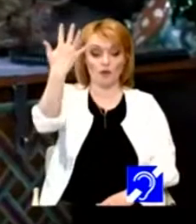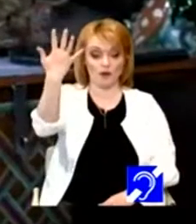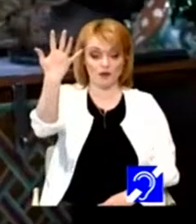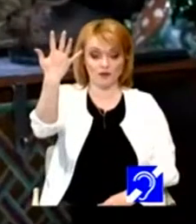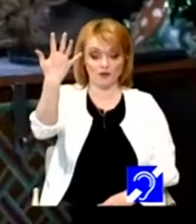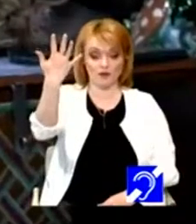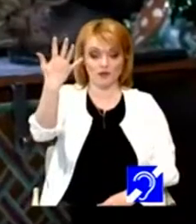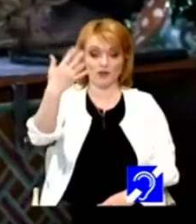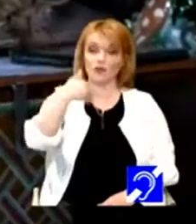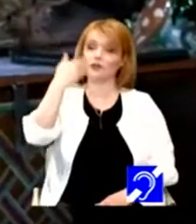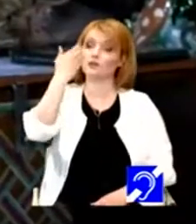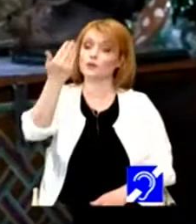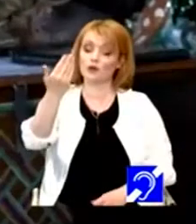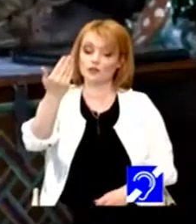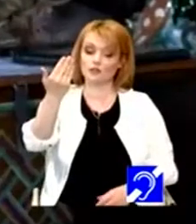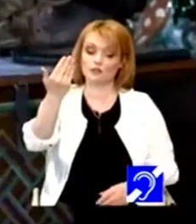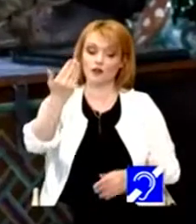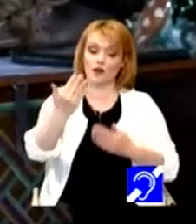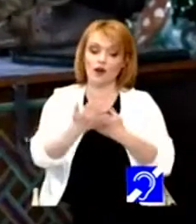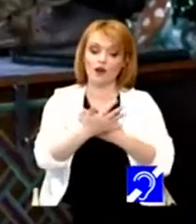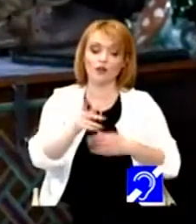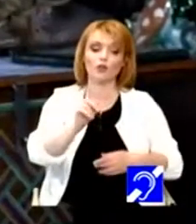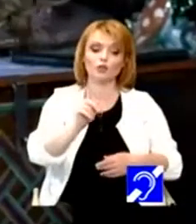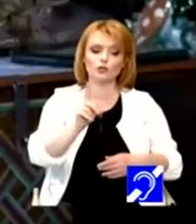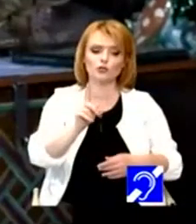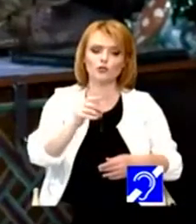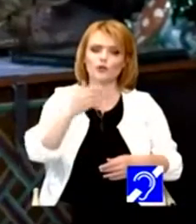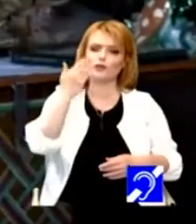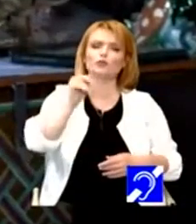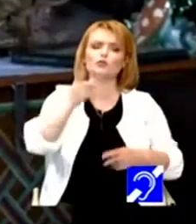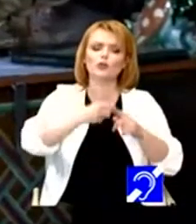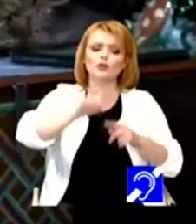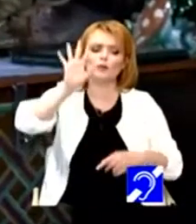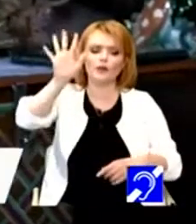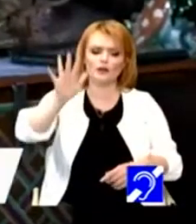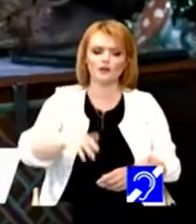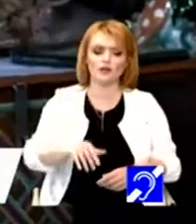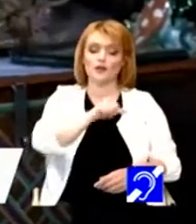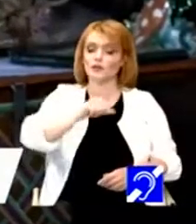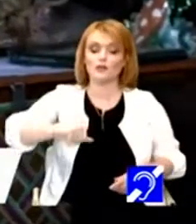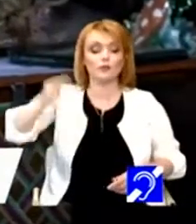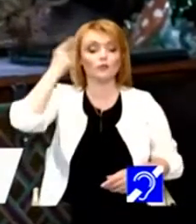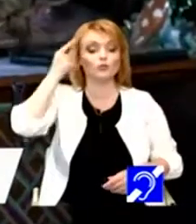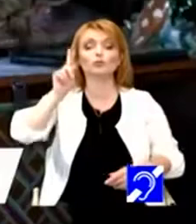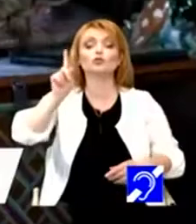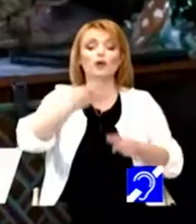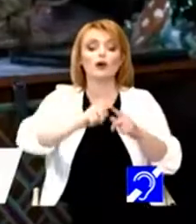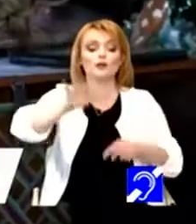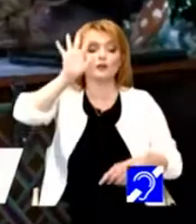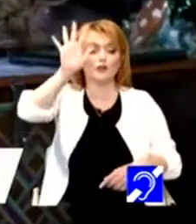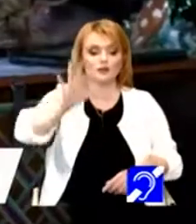оказали. Вот смотри. А что это такое говорю? Сам догадывайся.